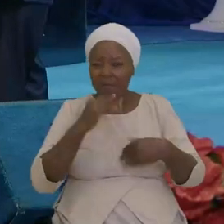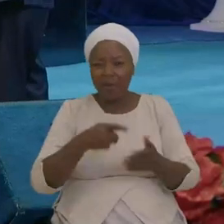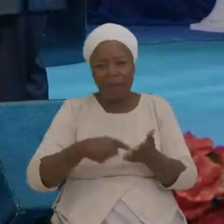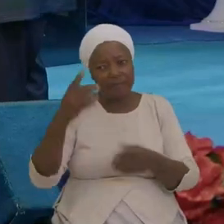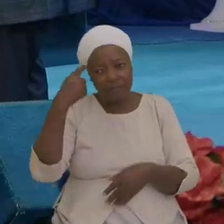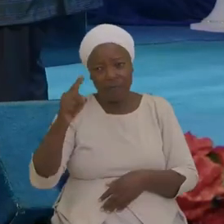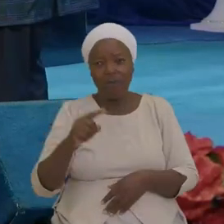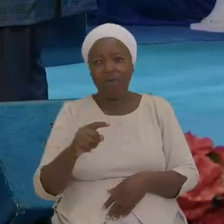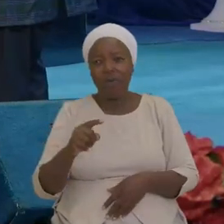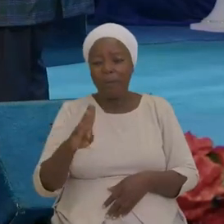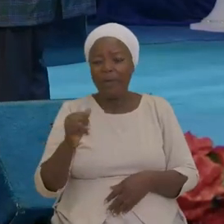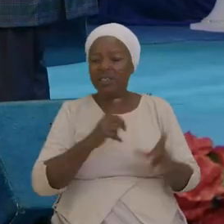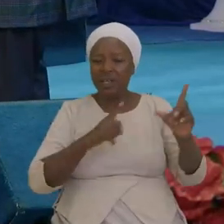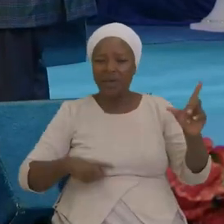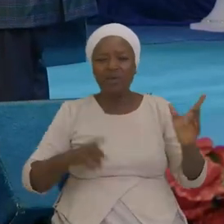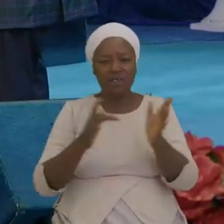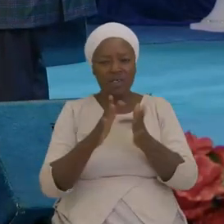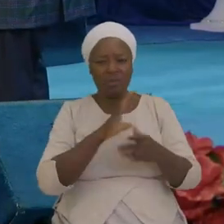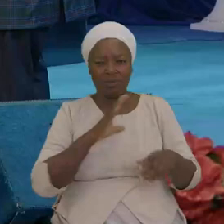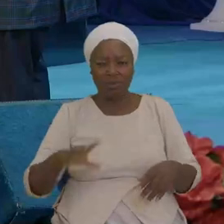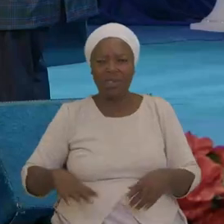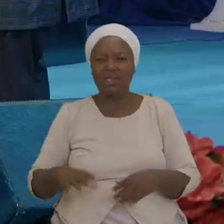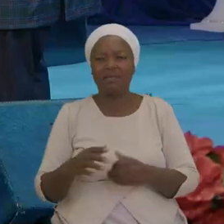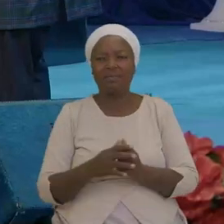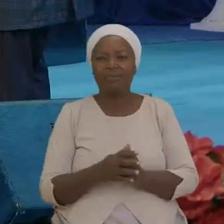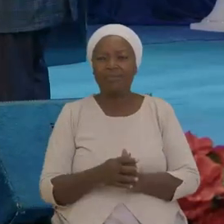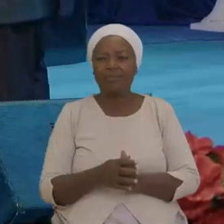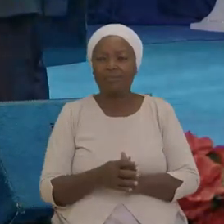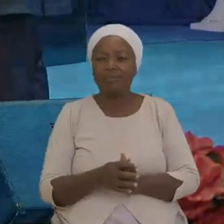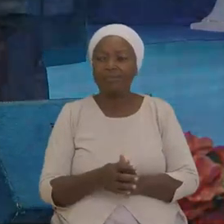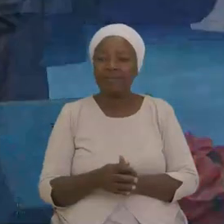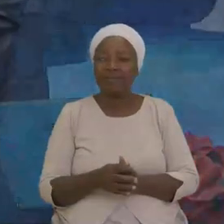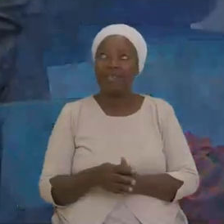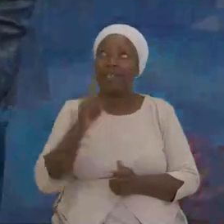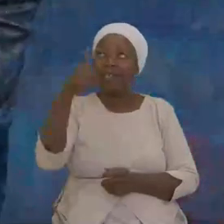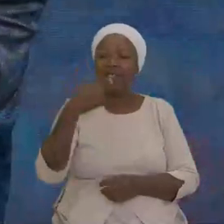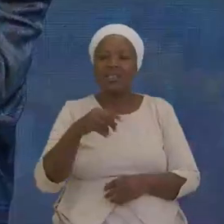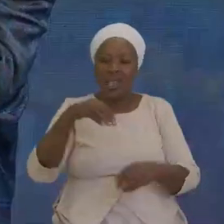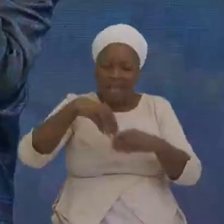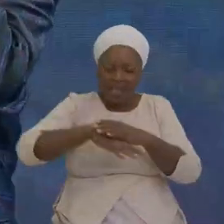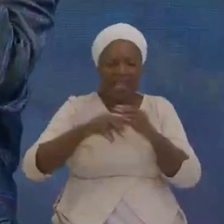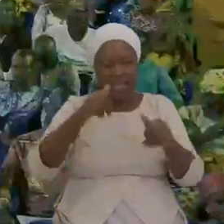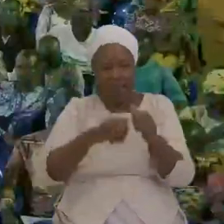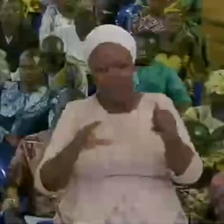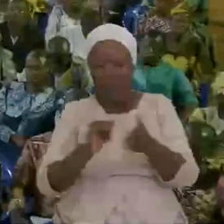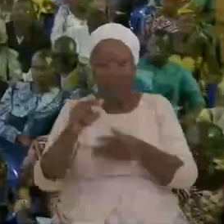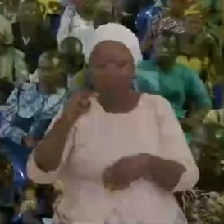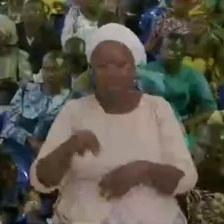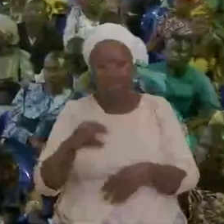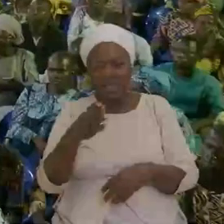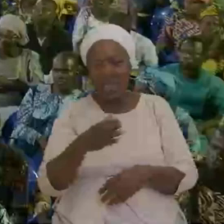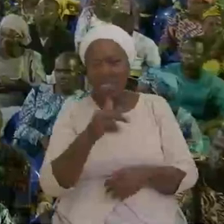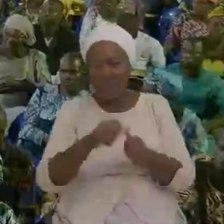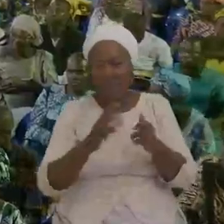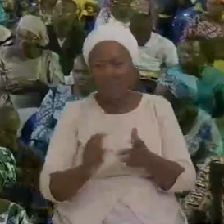a été déjà acheté par le Seigneur Jésus-Christ. Il dit, entre, tout ce dont tu as besoin